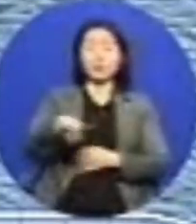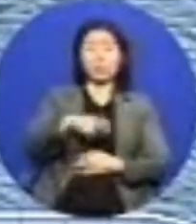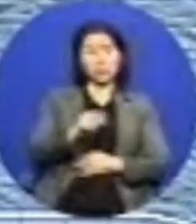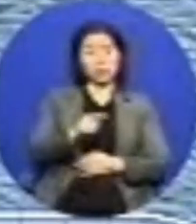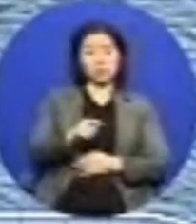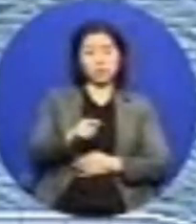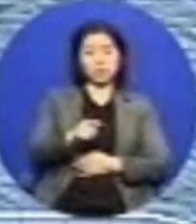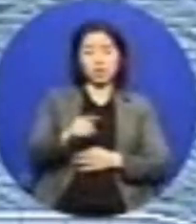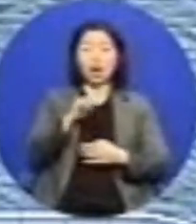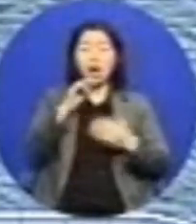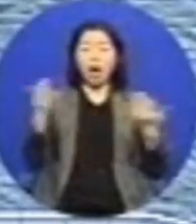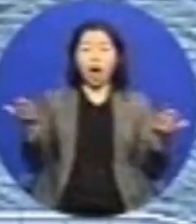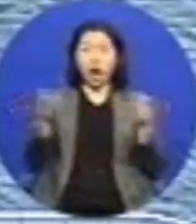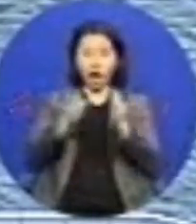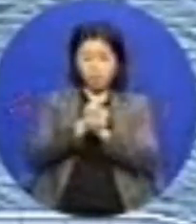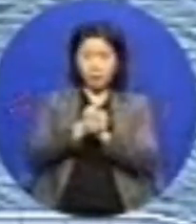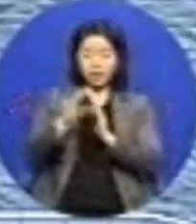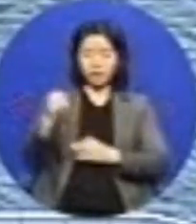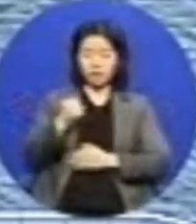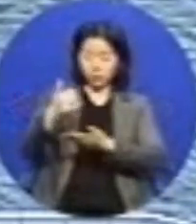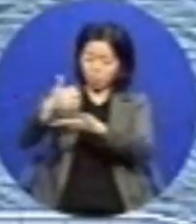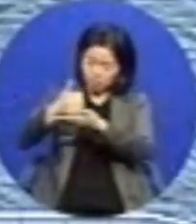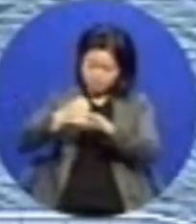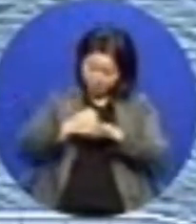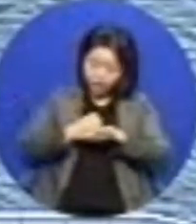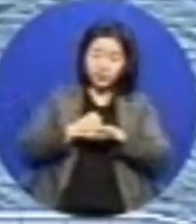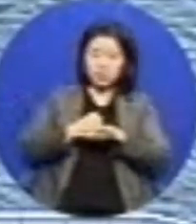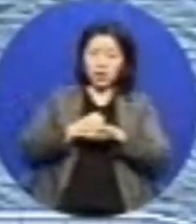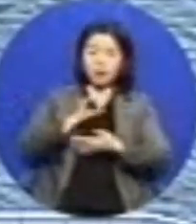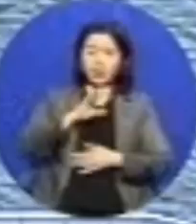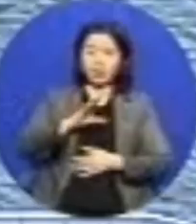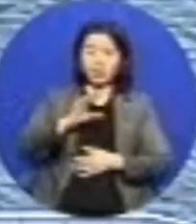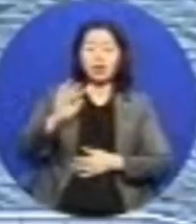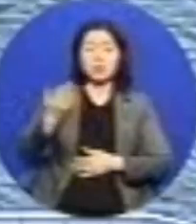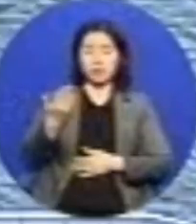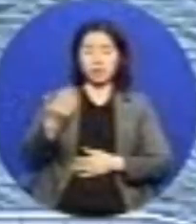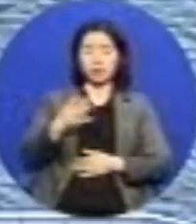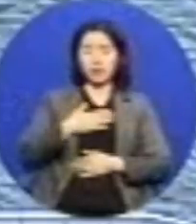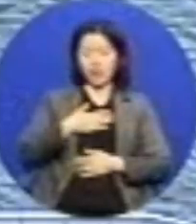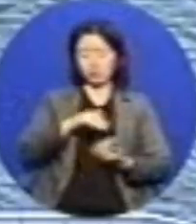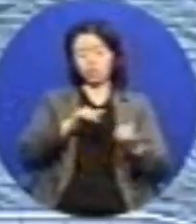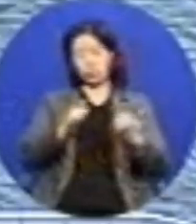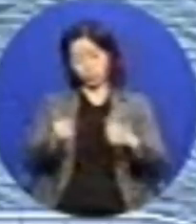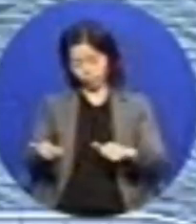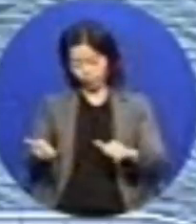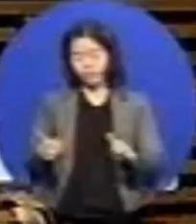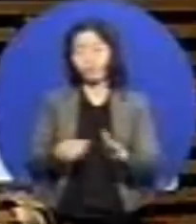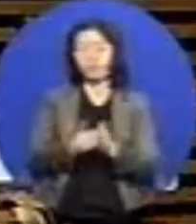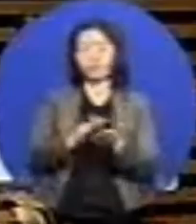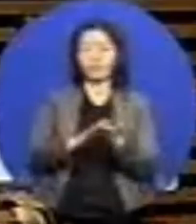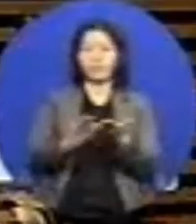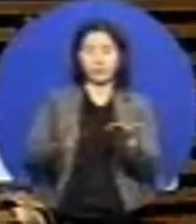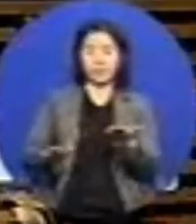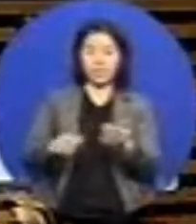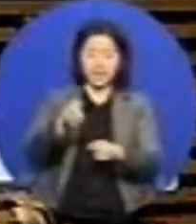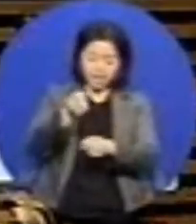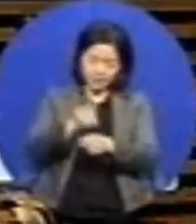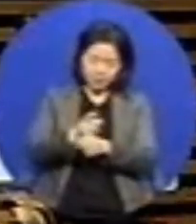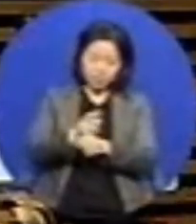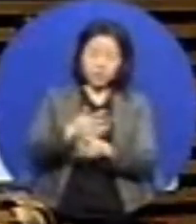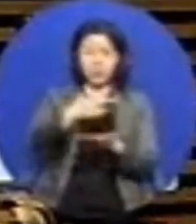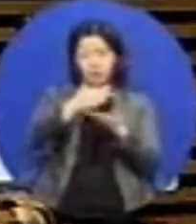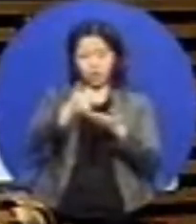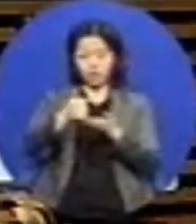아멘으로 받기만 하면 됩니다 나는 죽었습니다 이미 주님이 이루온 오심이